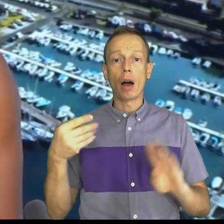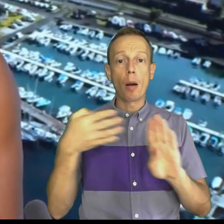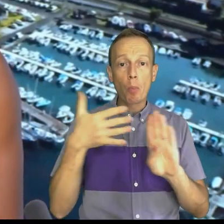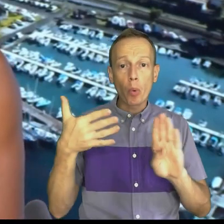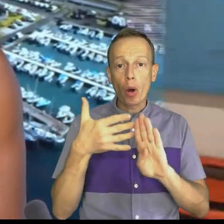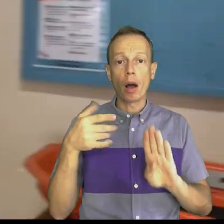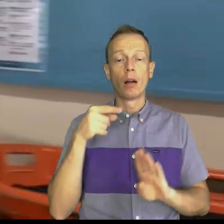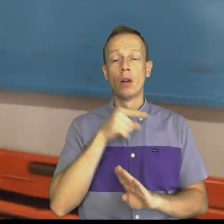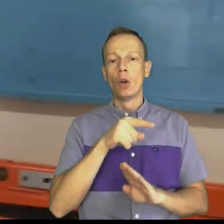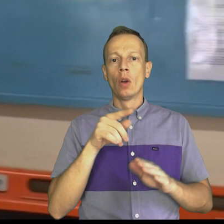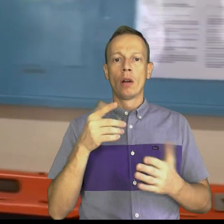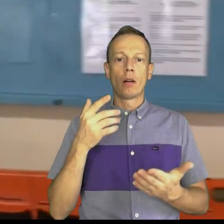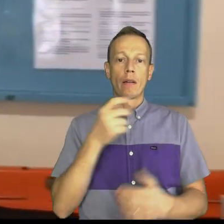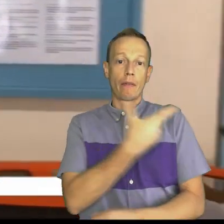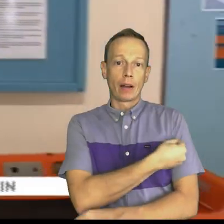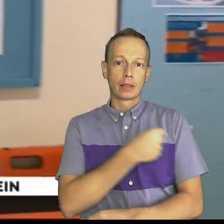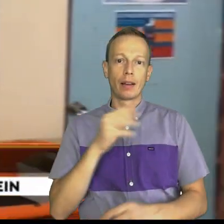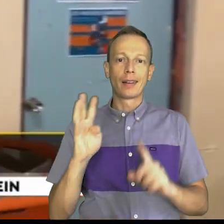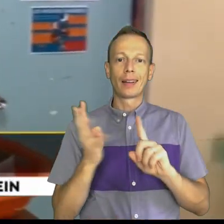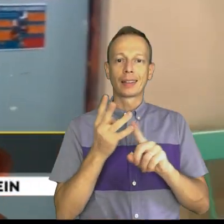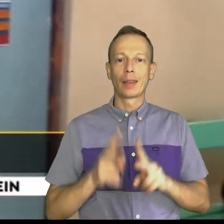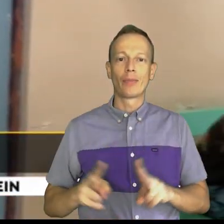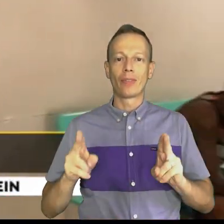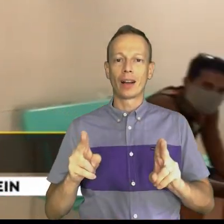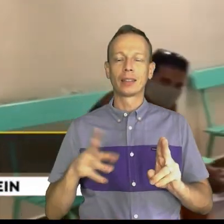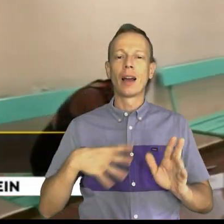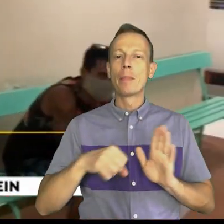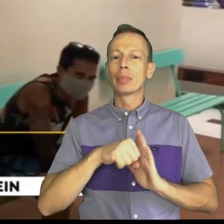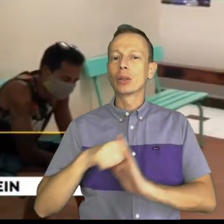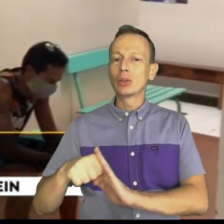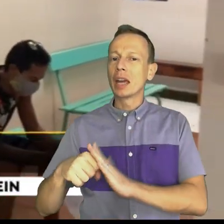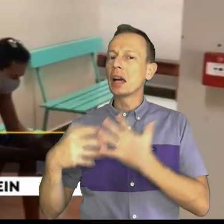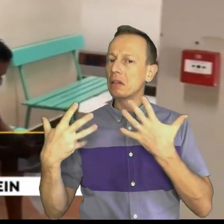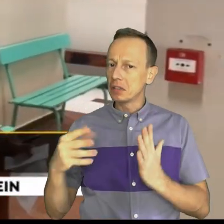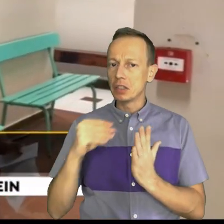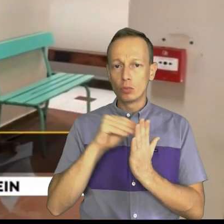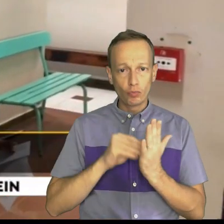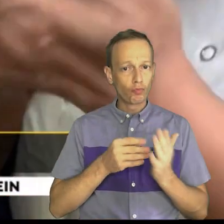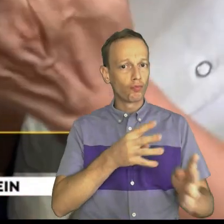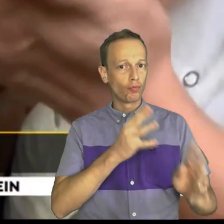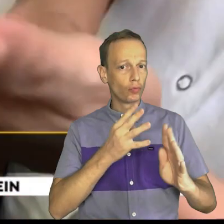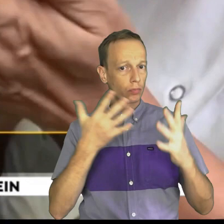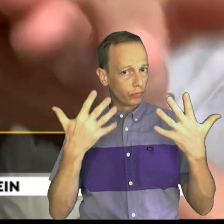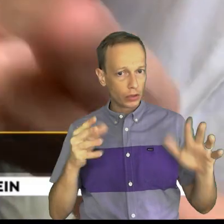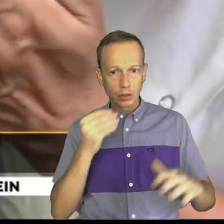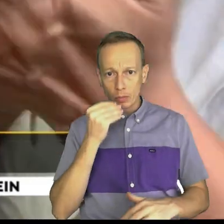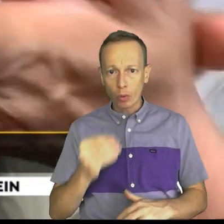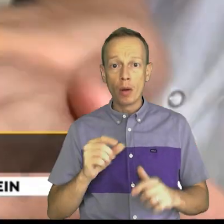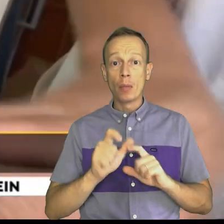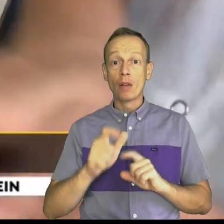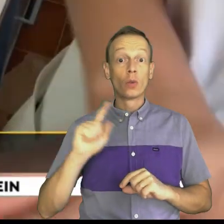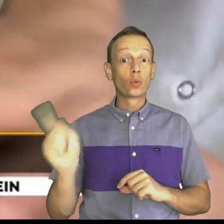et Taha'a où la vaccination est déjà passée à sa phase 4. Après les cas prioritaires recensés par la commune,